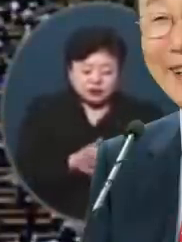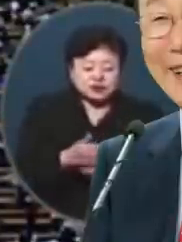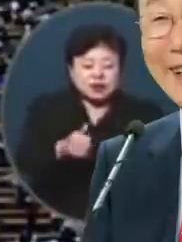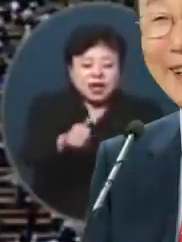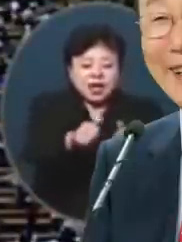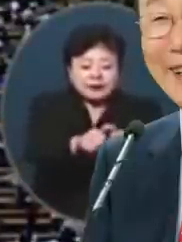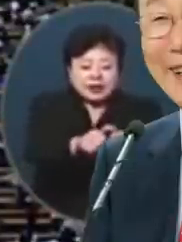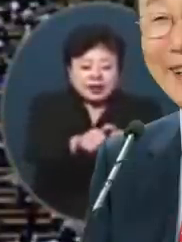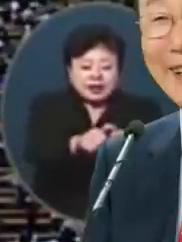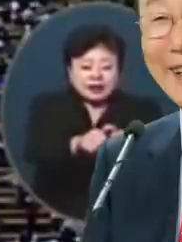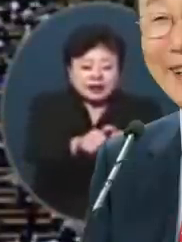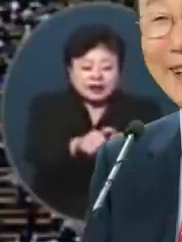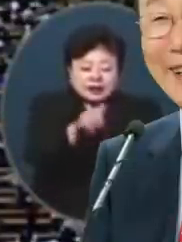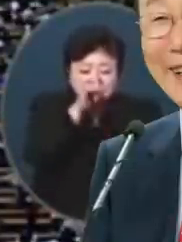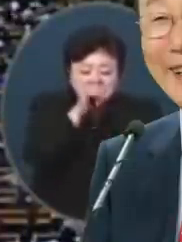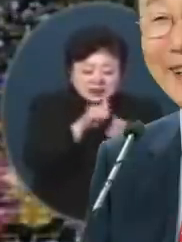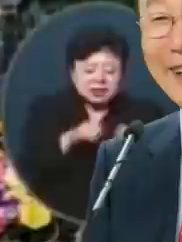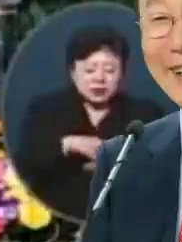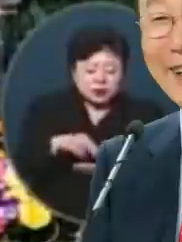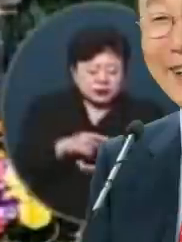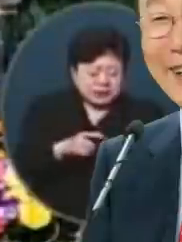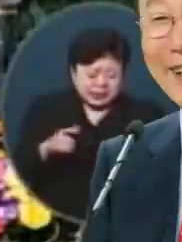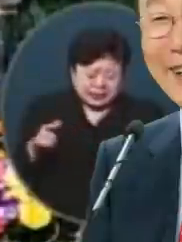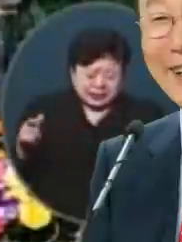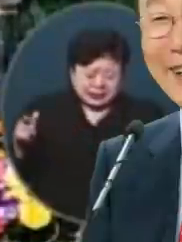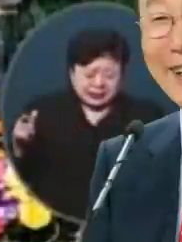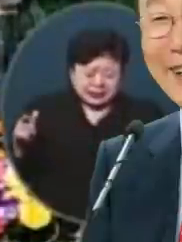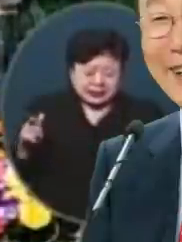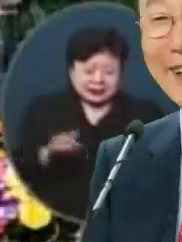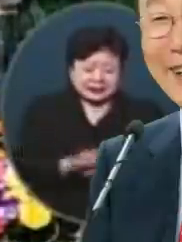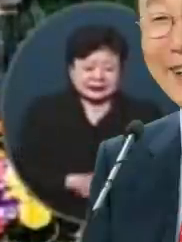함께 있는 사람은 외롭지 않습니다.